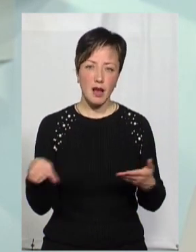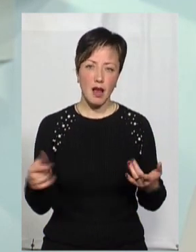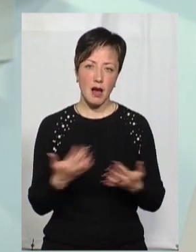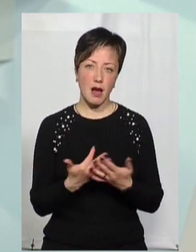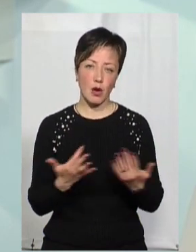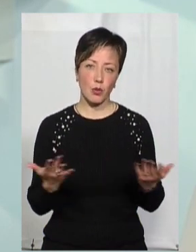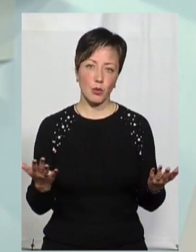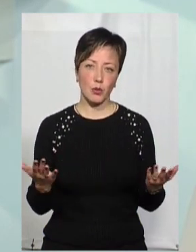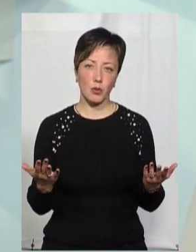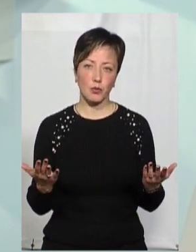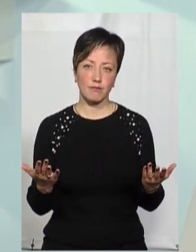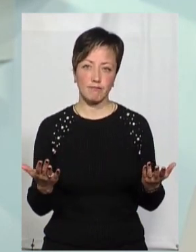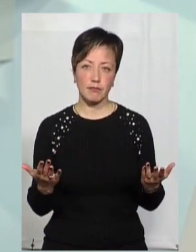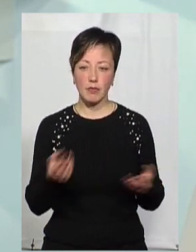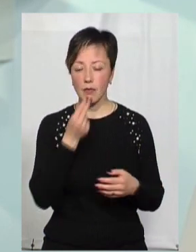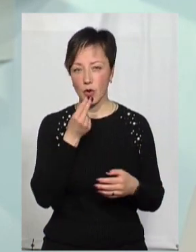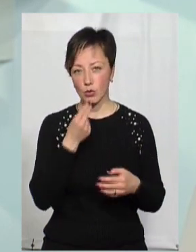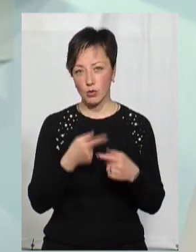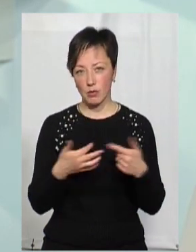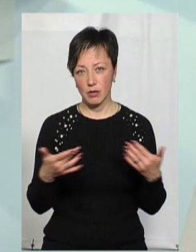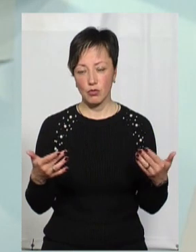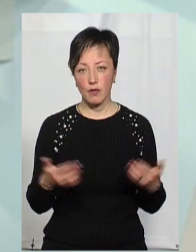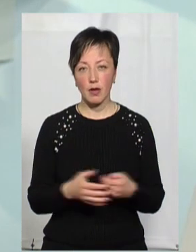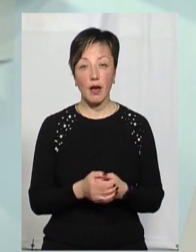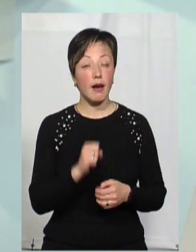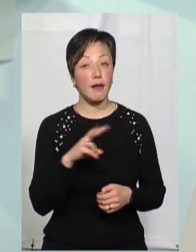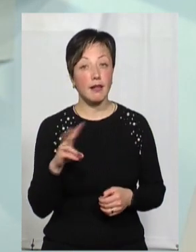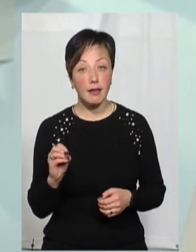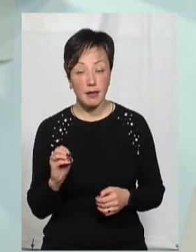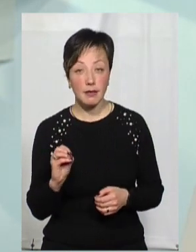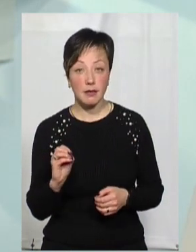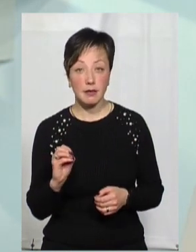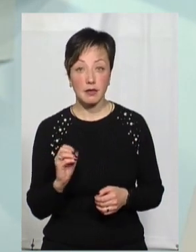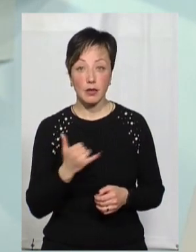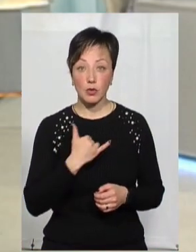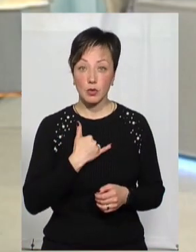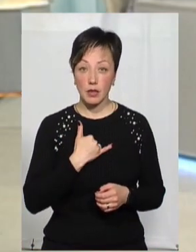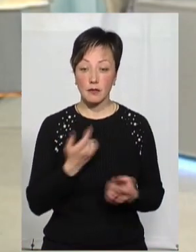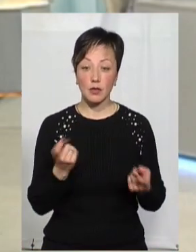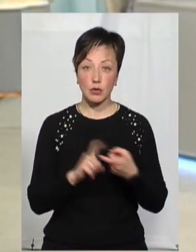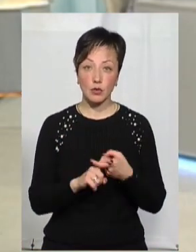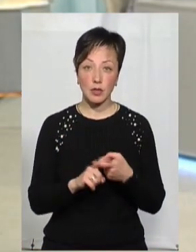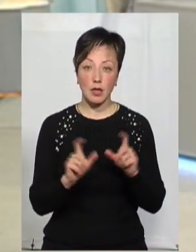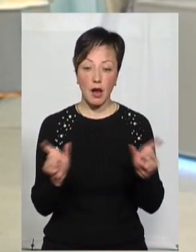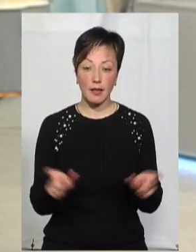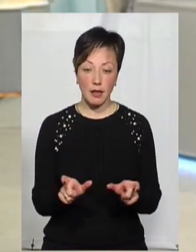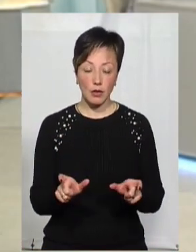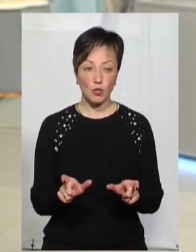канцеляркою, ну, і продуктами харчування. Але от у нас якраз в зв'язку з